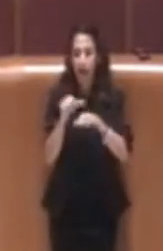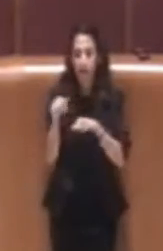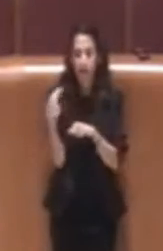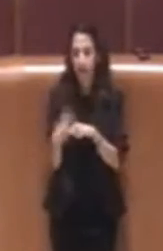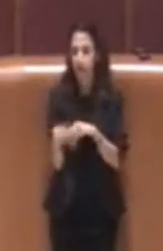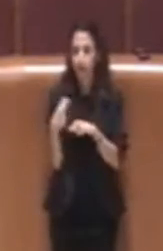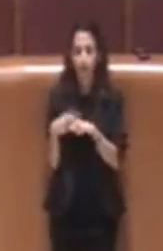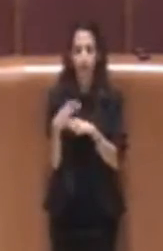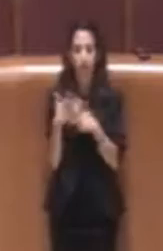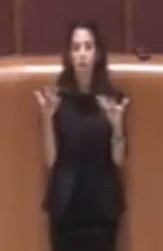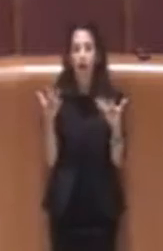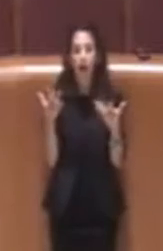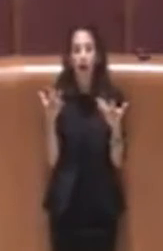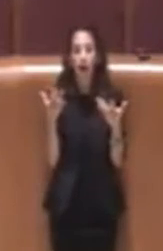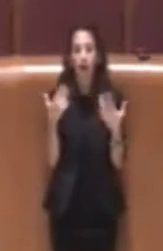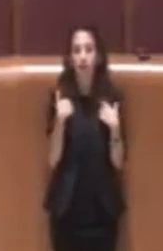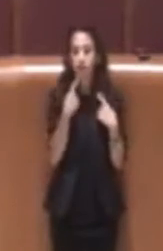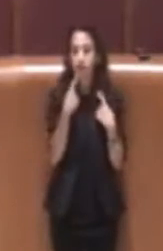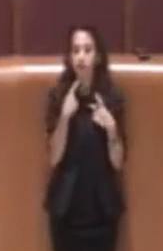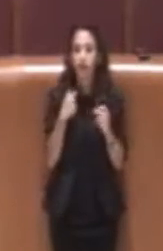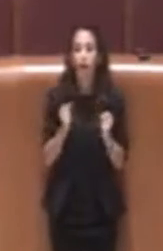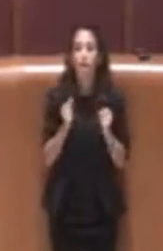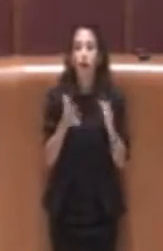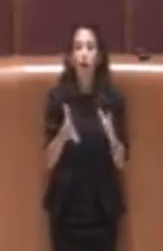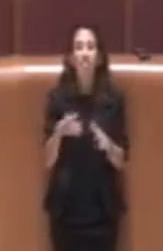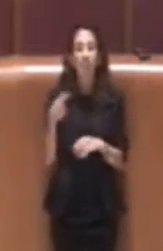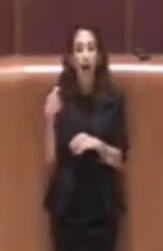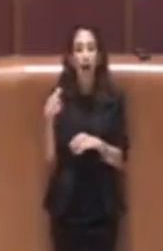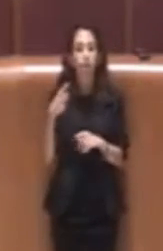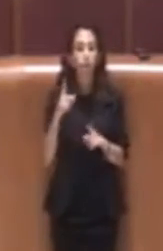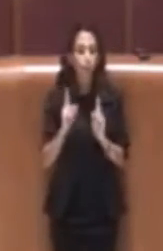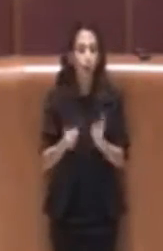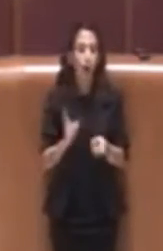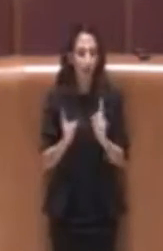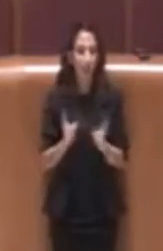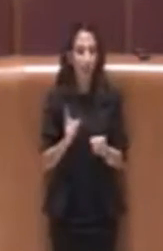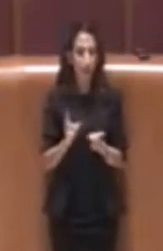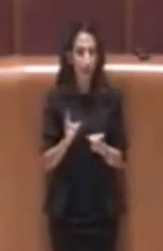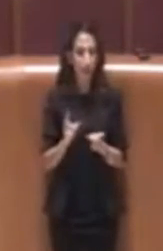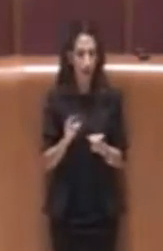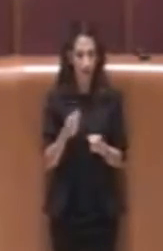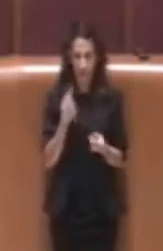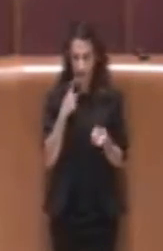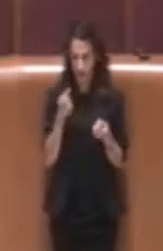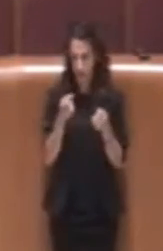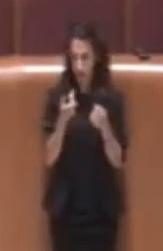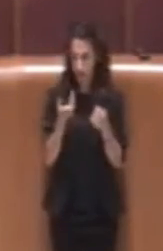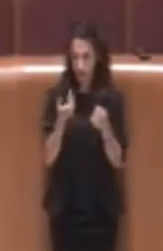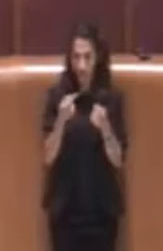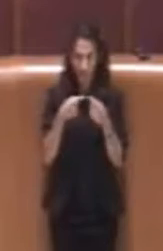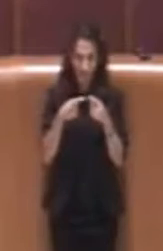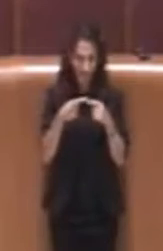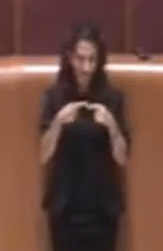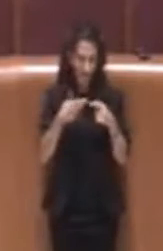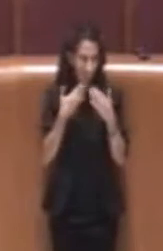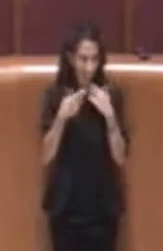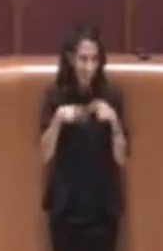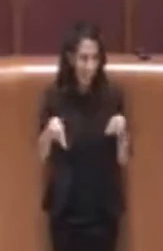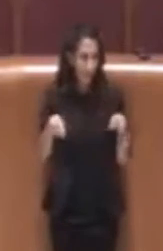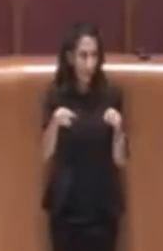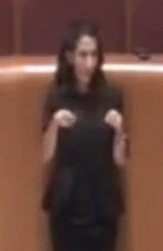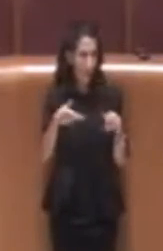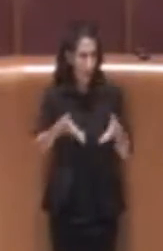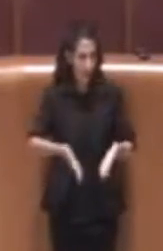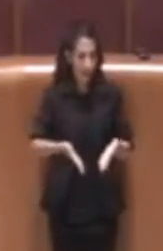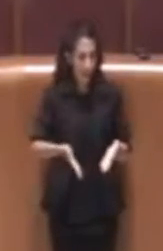diciamo, la volontà politica che può avere l'Assemblea capitolina può dare questa differenza, può fare